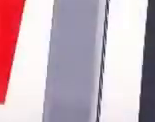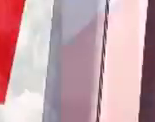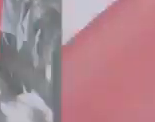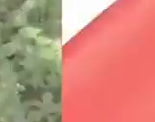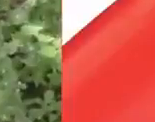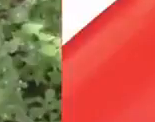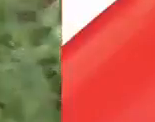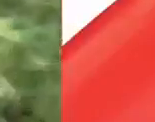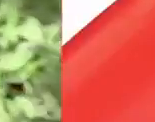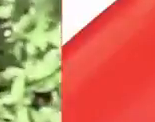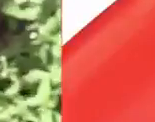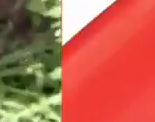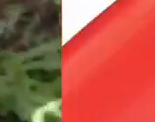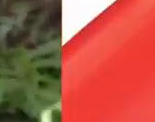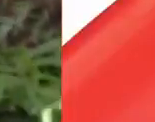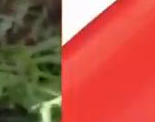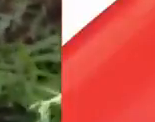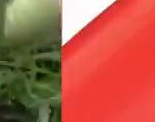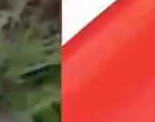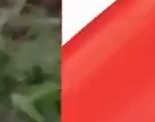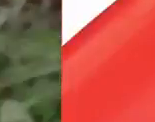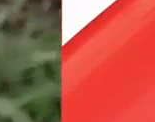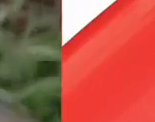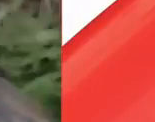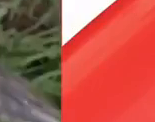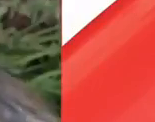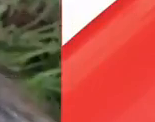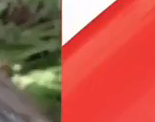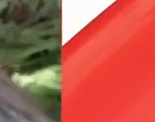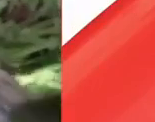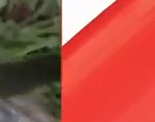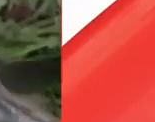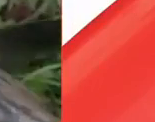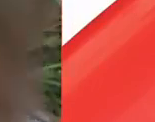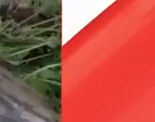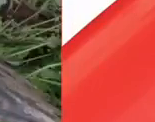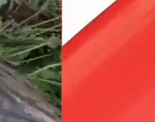Bichi bye ndina okukyetegerezaako. Oyina okukyetegereza.